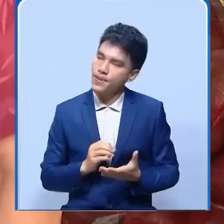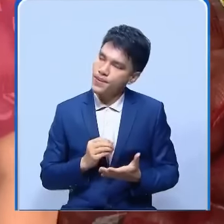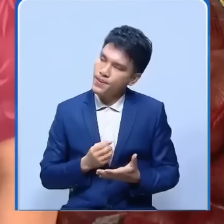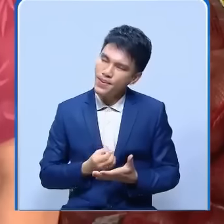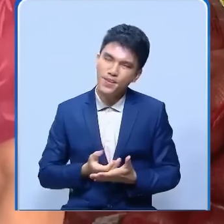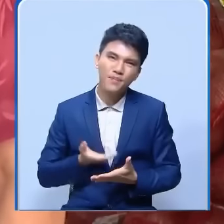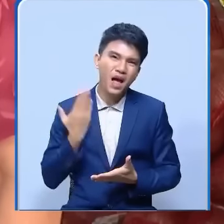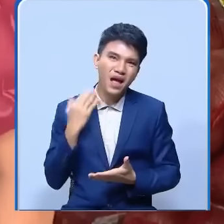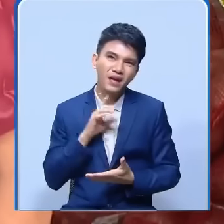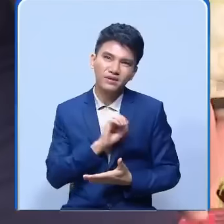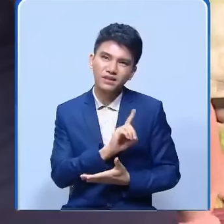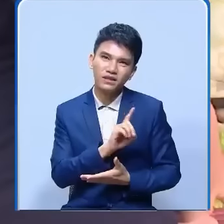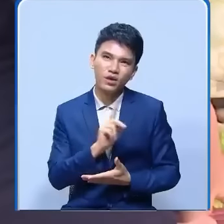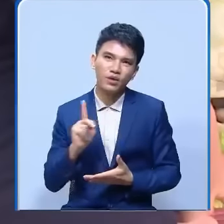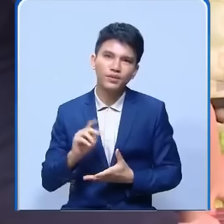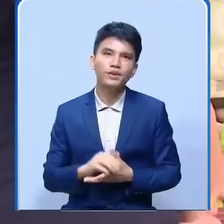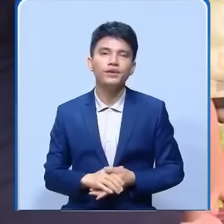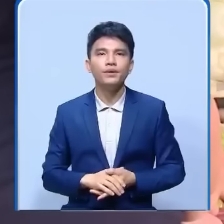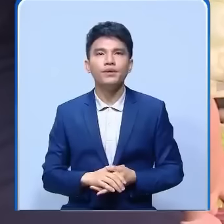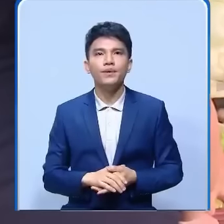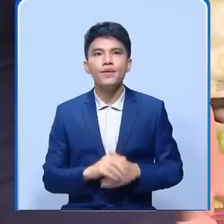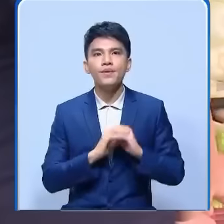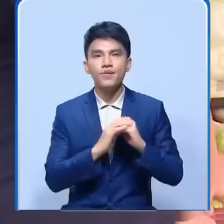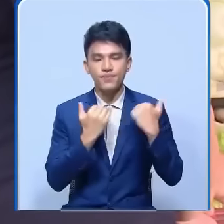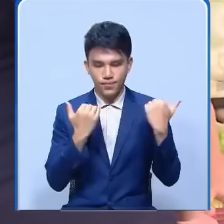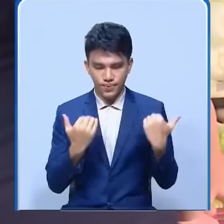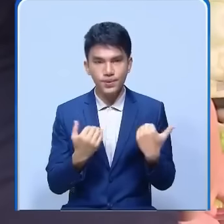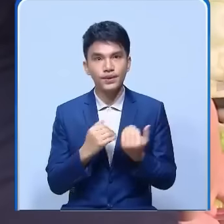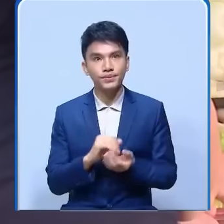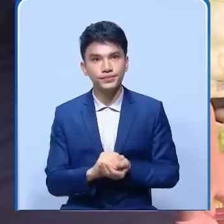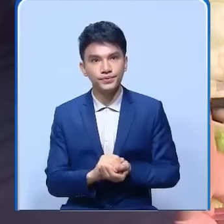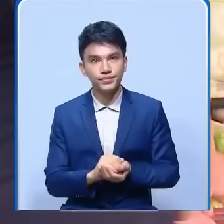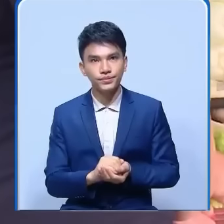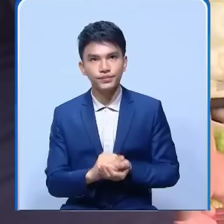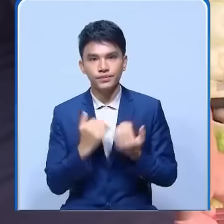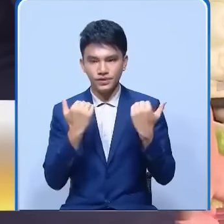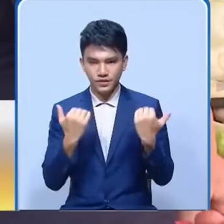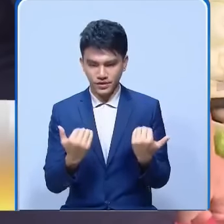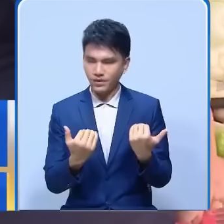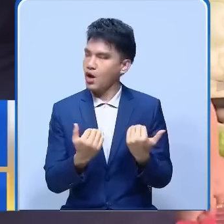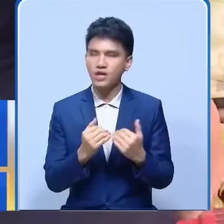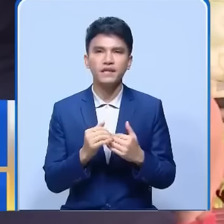นะ ค่ะกิโลนึง108 ของจีนอ่ะตอนนี้คือ เส้นทางเขาเข้าไม่ได้อยู่